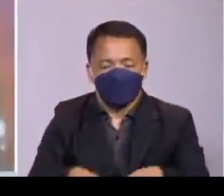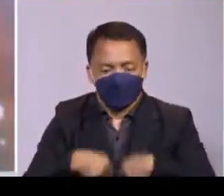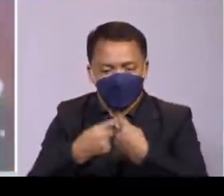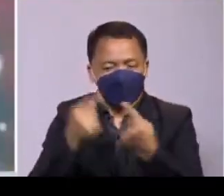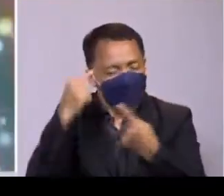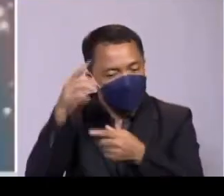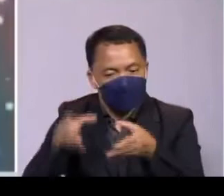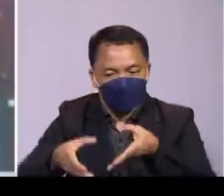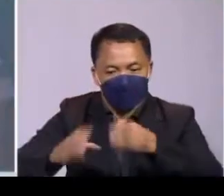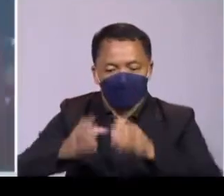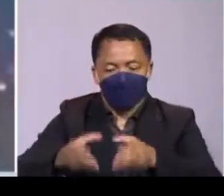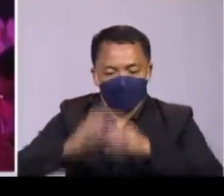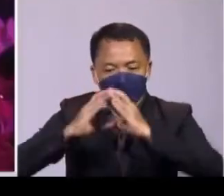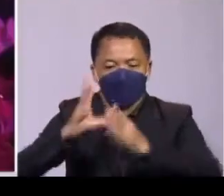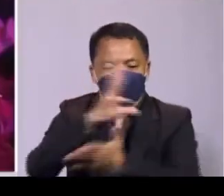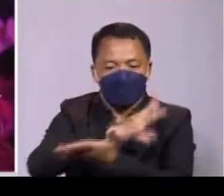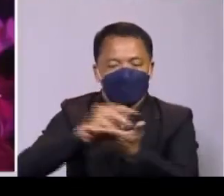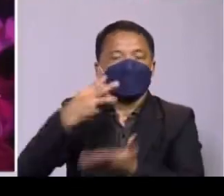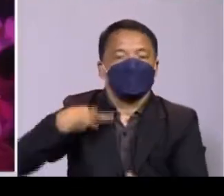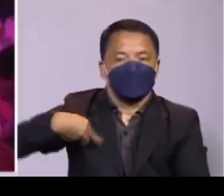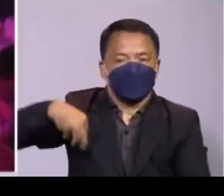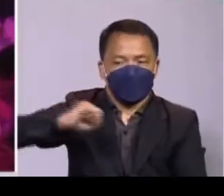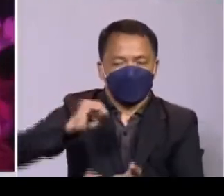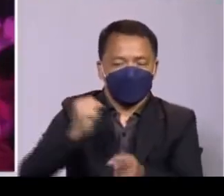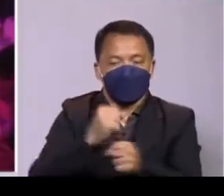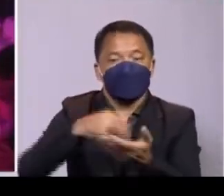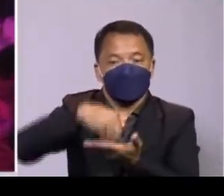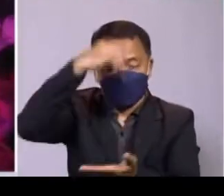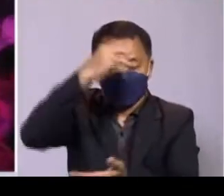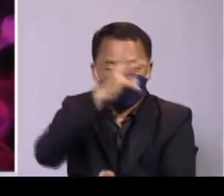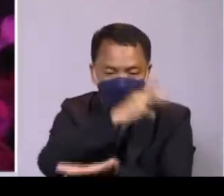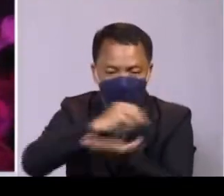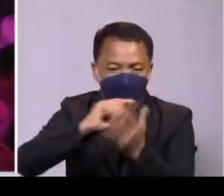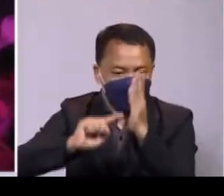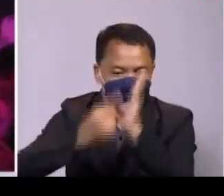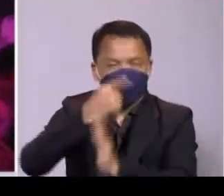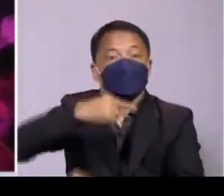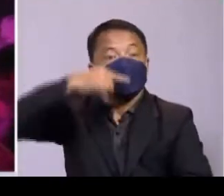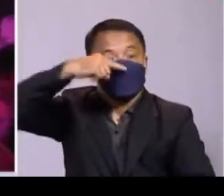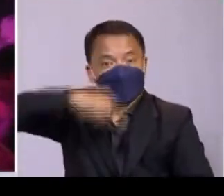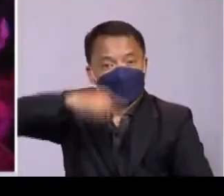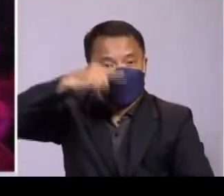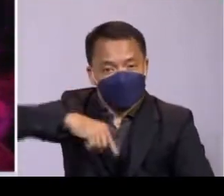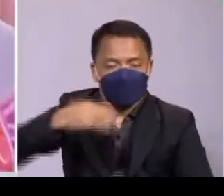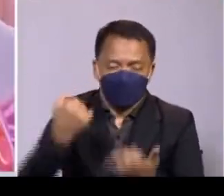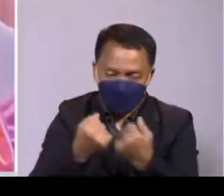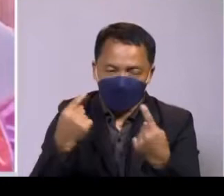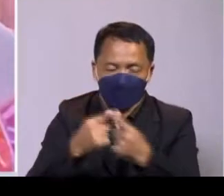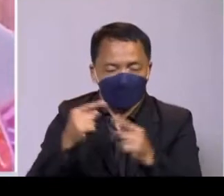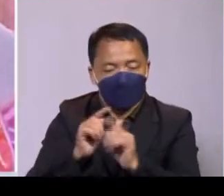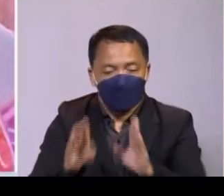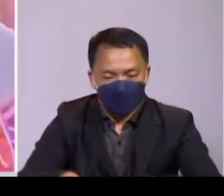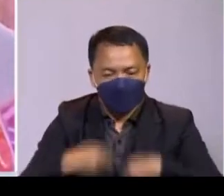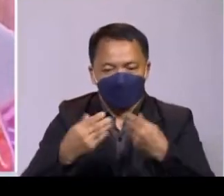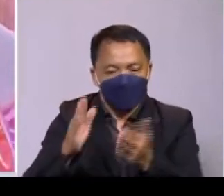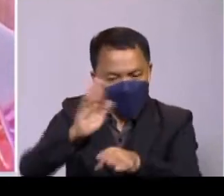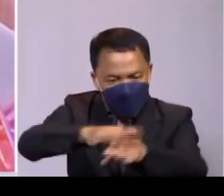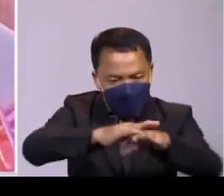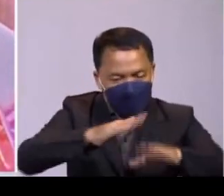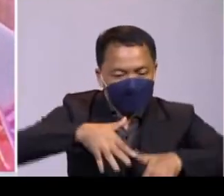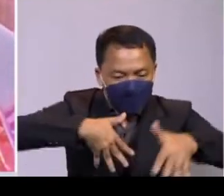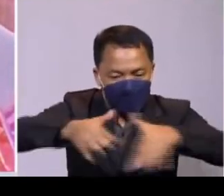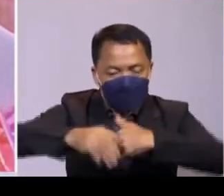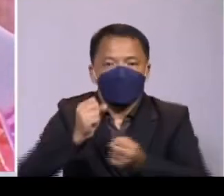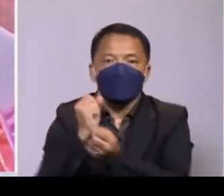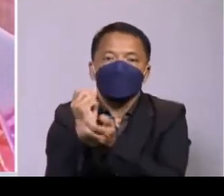งจัดตั้งจุฬาลงกรณ์มหาวิทยาลัยเป็นสถาบันอุดมศึกษาแห่งแรกของไทยด้วยนอกจากนี้ยังเปิดโอกาสเชิญชวนประชาชน